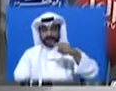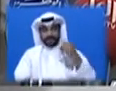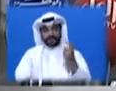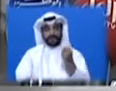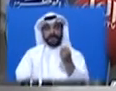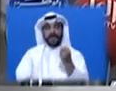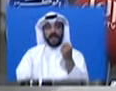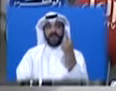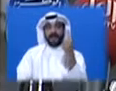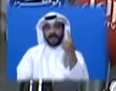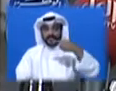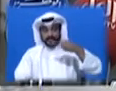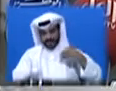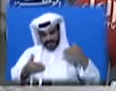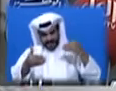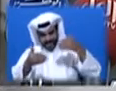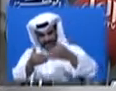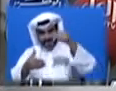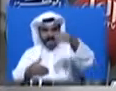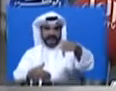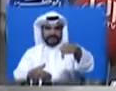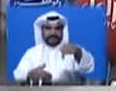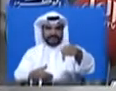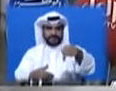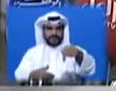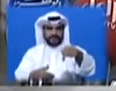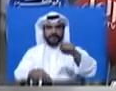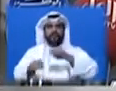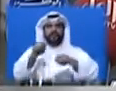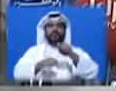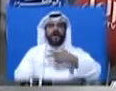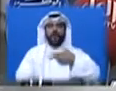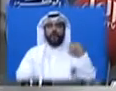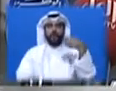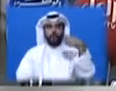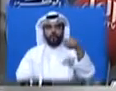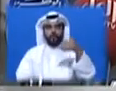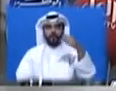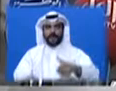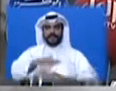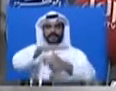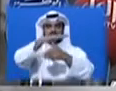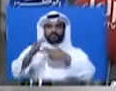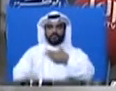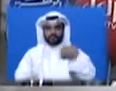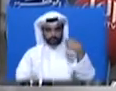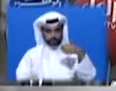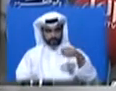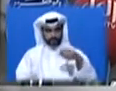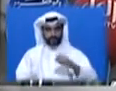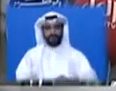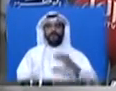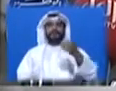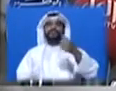من 2012 حتى تاريخه في عهد حكومة سمو رئيس مجلس الوزراء